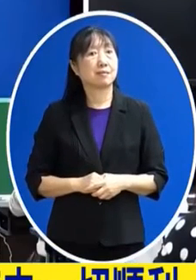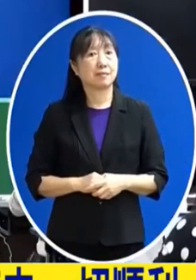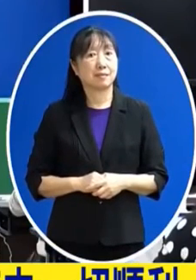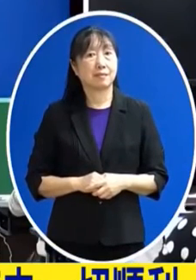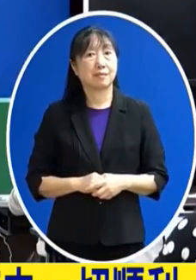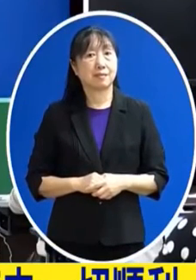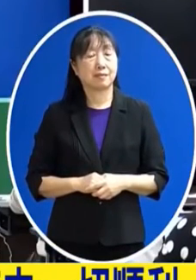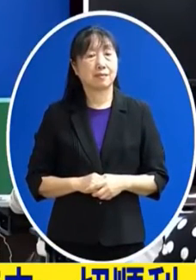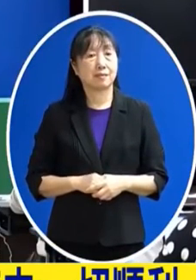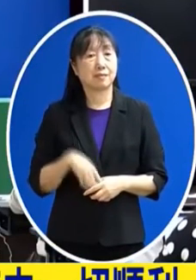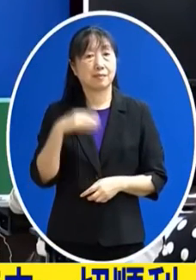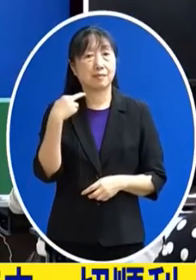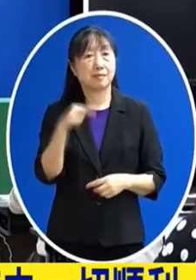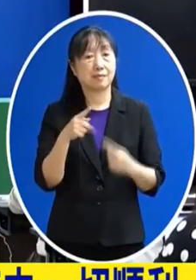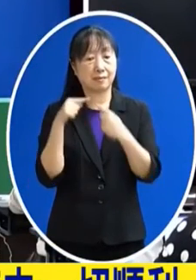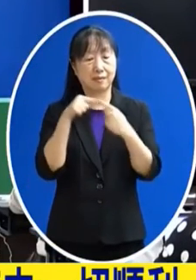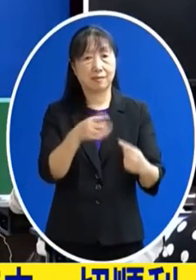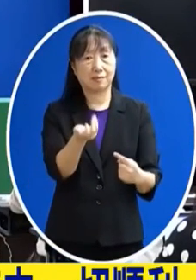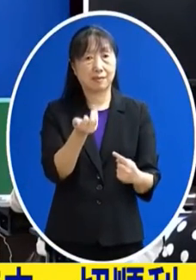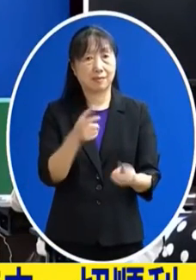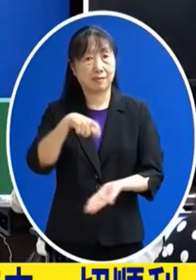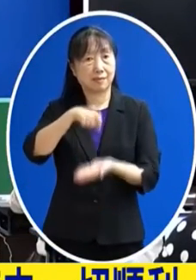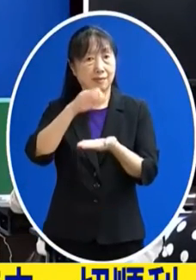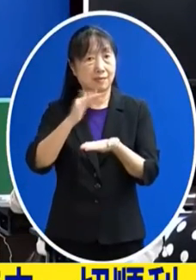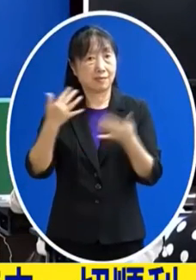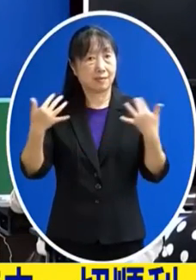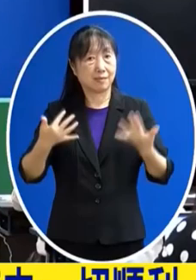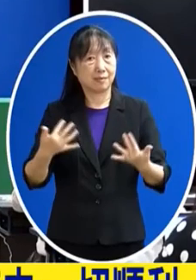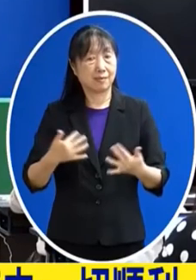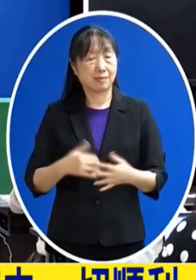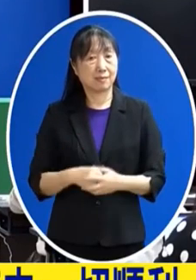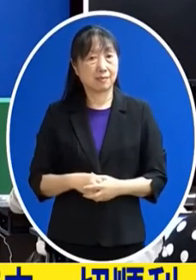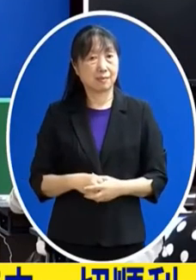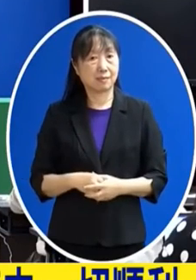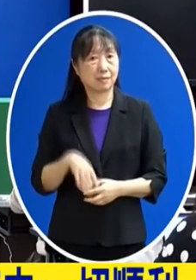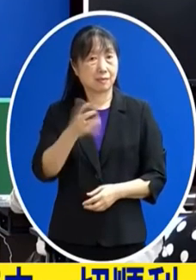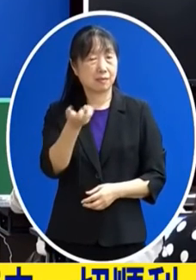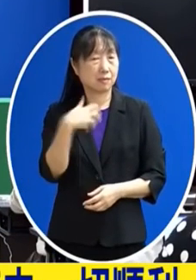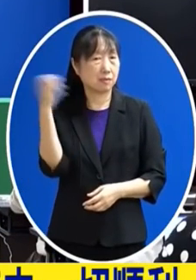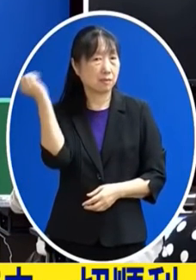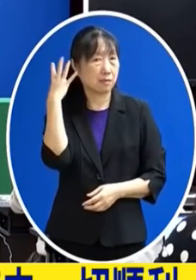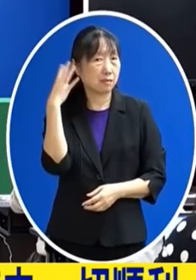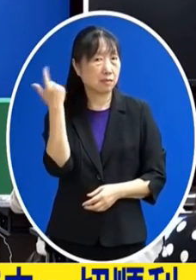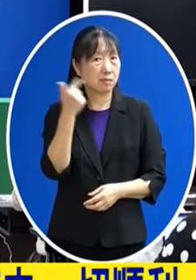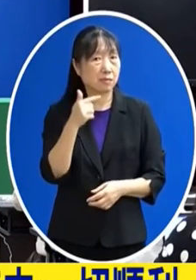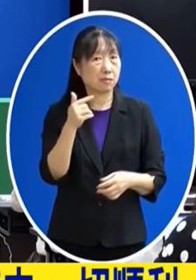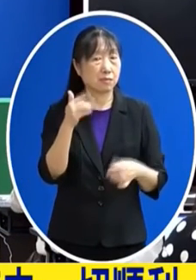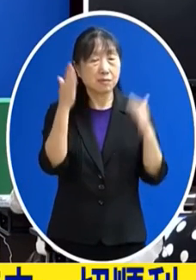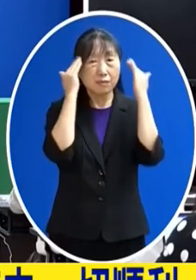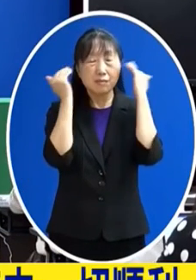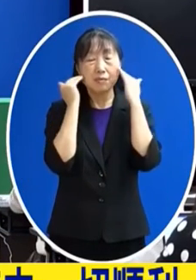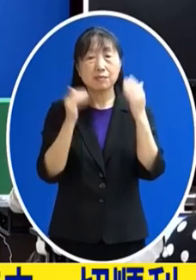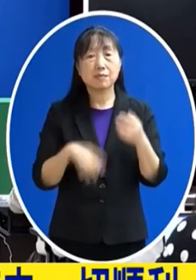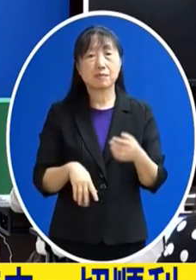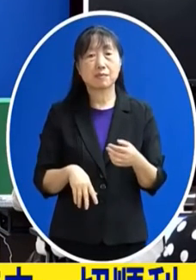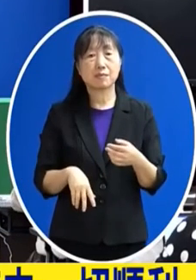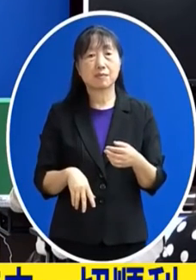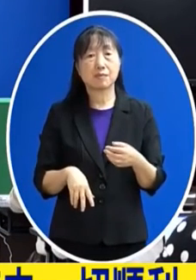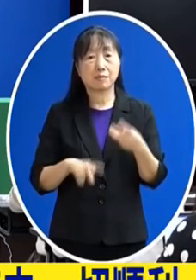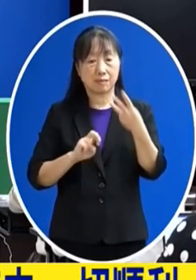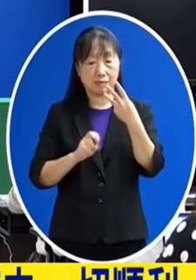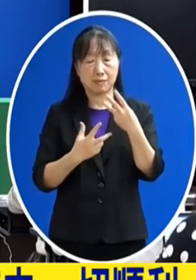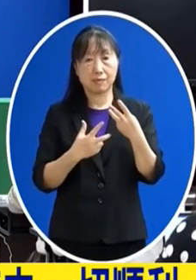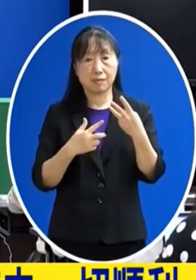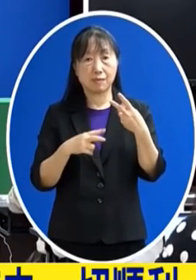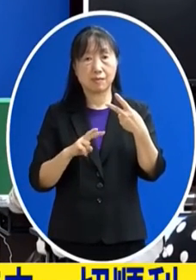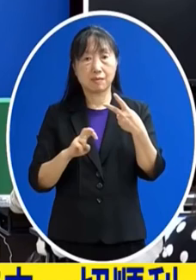主委官不好意思，那延续刚刚的问题想请教一下说好像有听到说是因为南韩在26号的时候是自己进了一